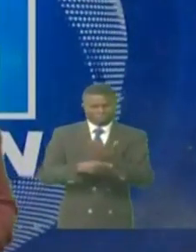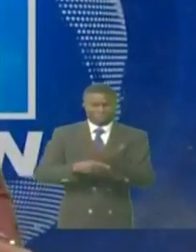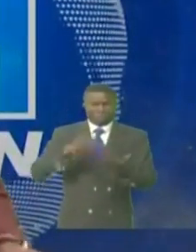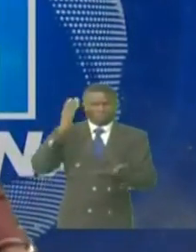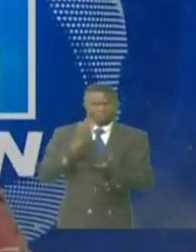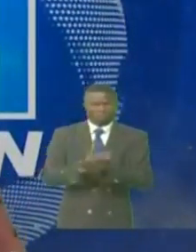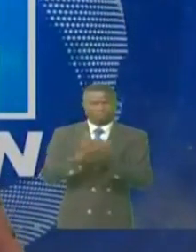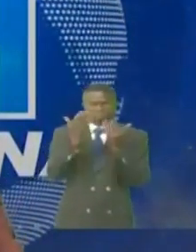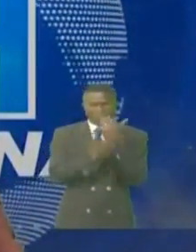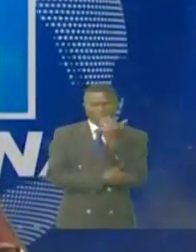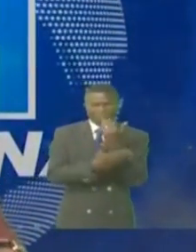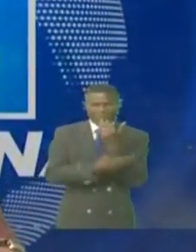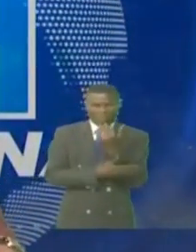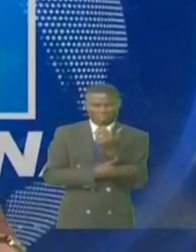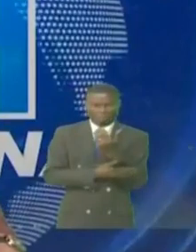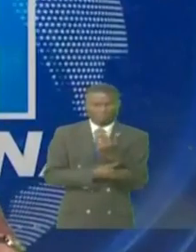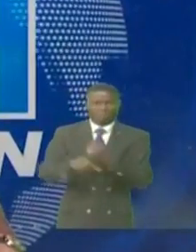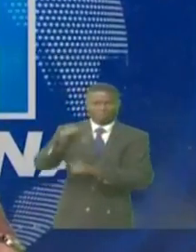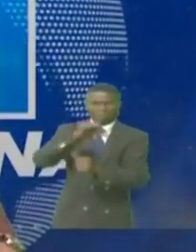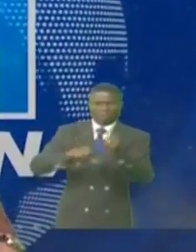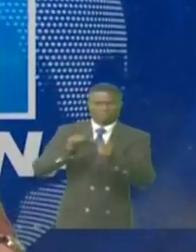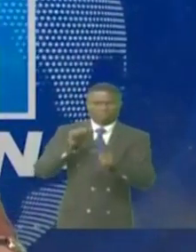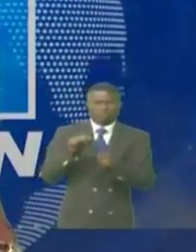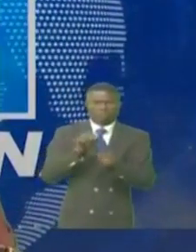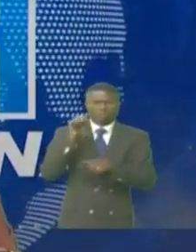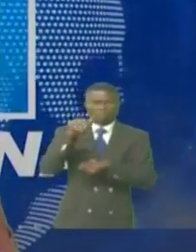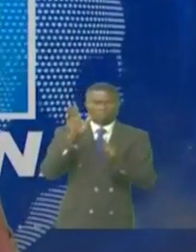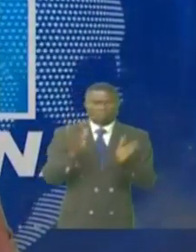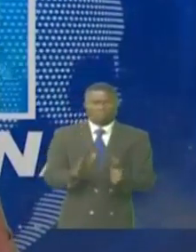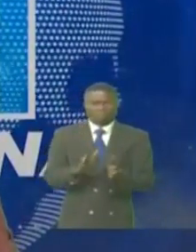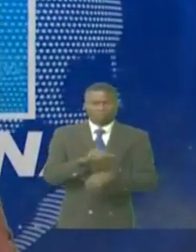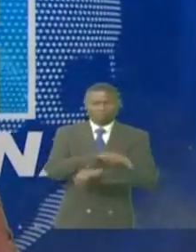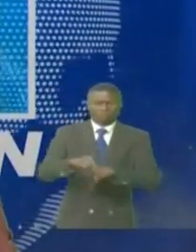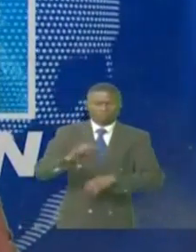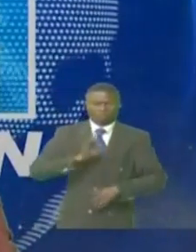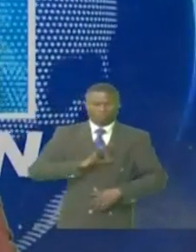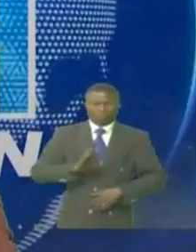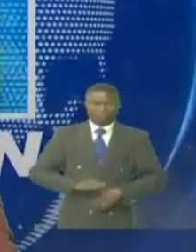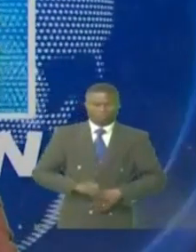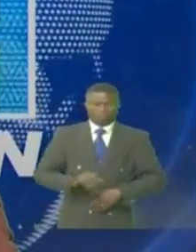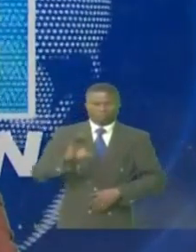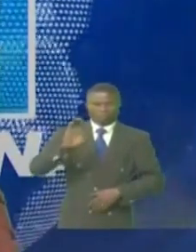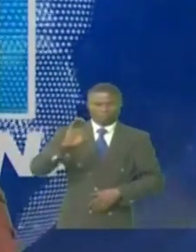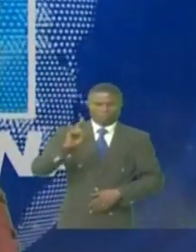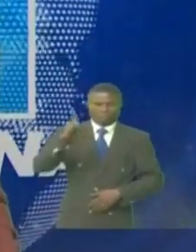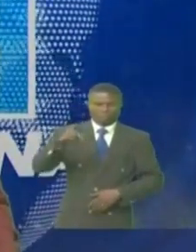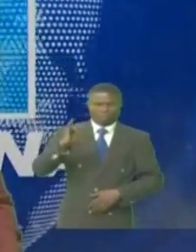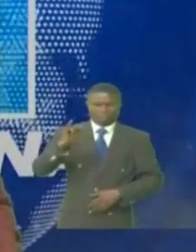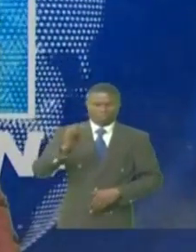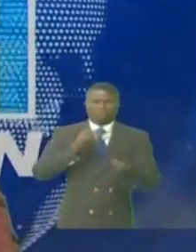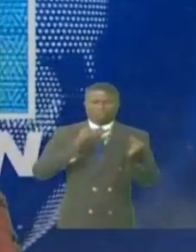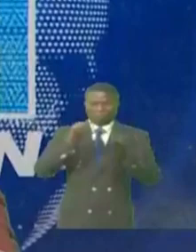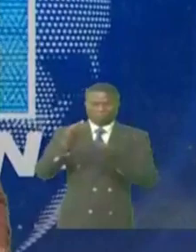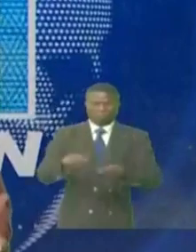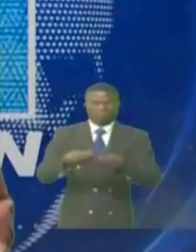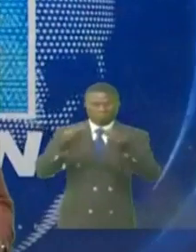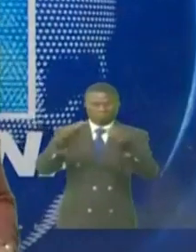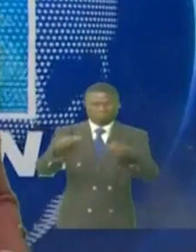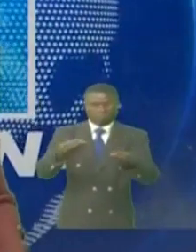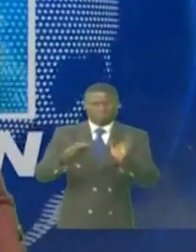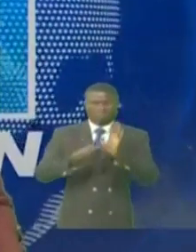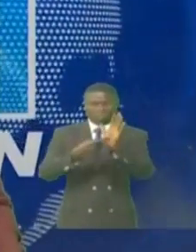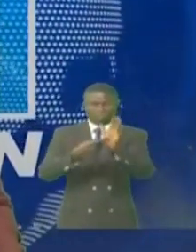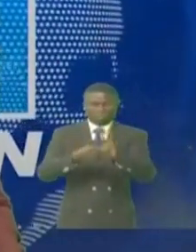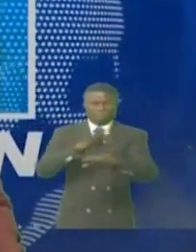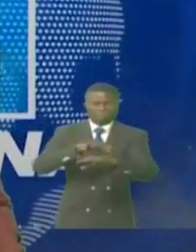contre la pauvreté autour du directeur de cabinet du chef de l'État? Le FPI a fourni des explications qui justifient